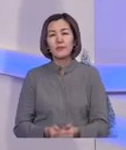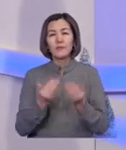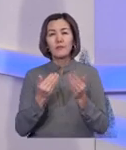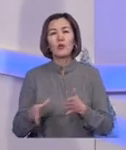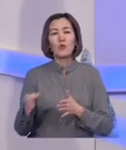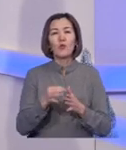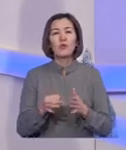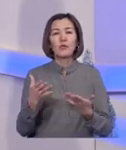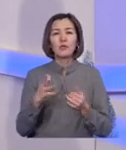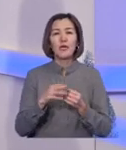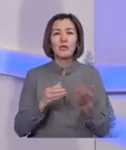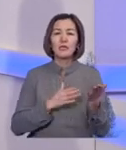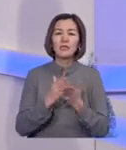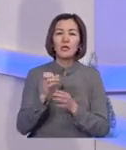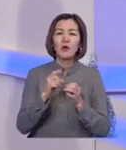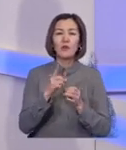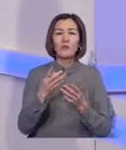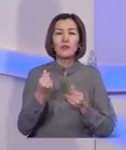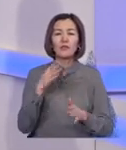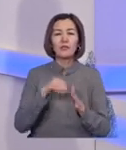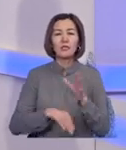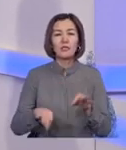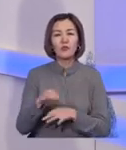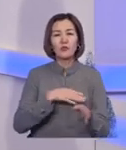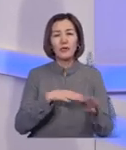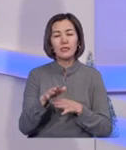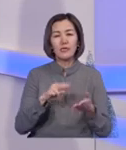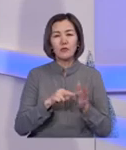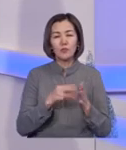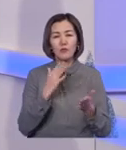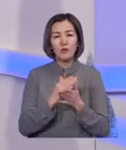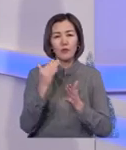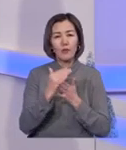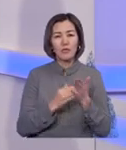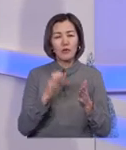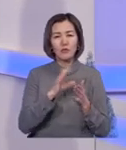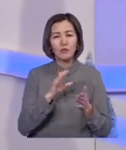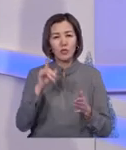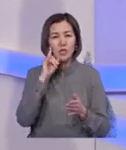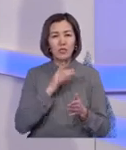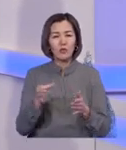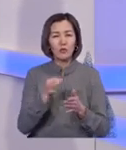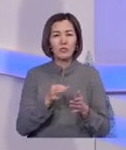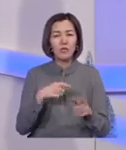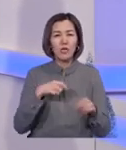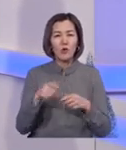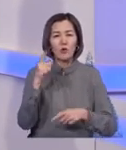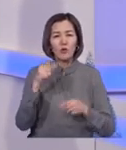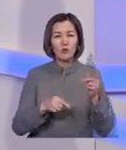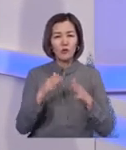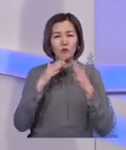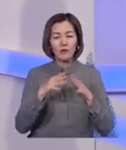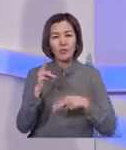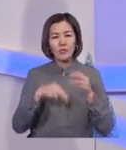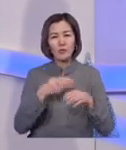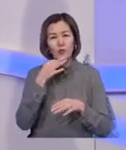Шпил областта Грасалаға қатысты 11 инвестициялық жобаны іске асыру жоспарланып отыр. Бағдарлама солтүстік Қазақстан облысының тауарлы сүт фермасын